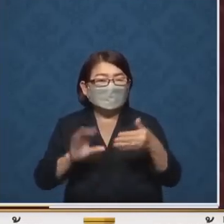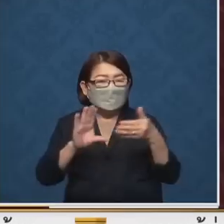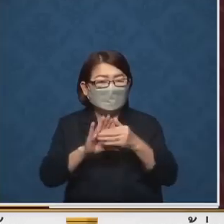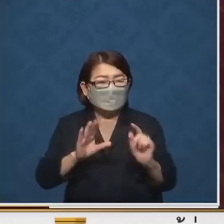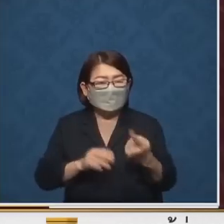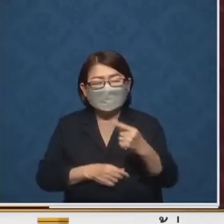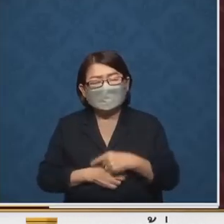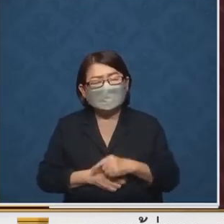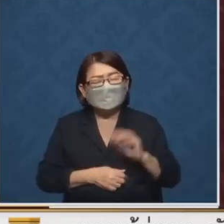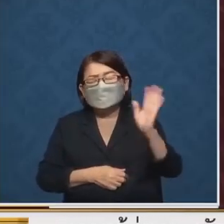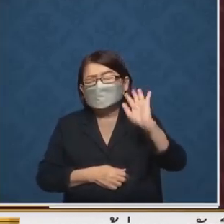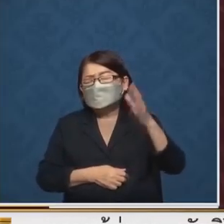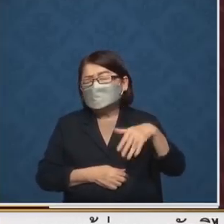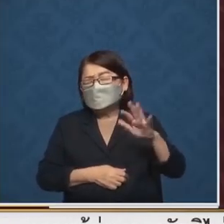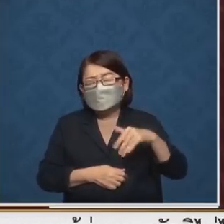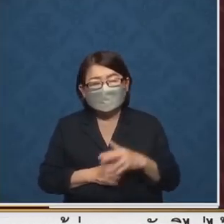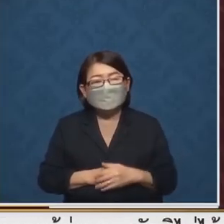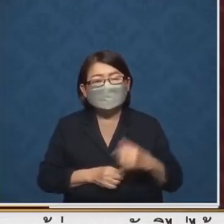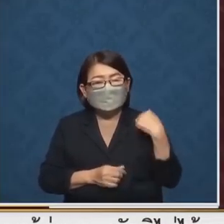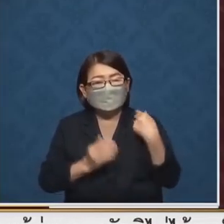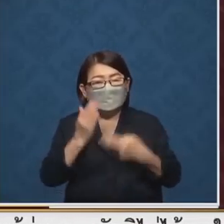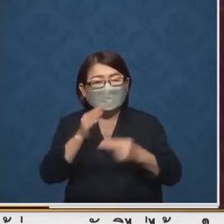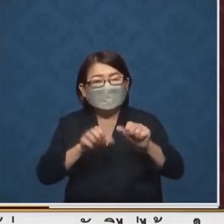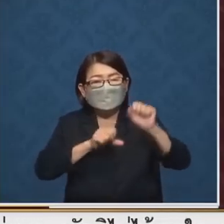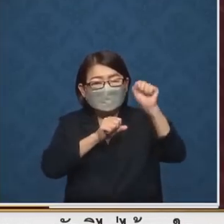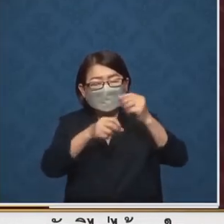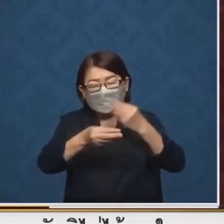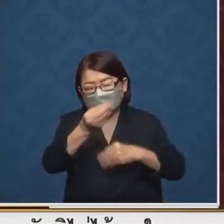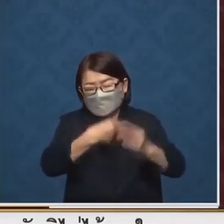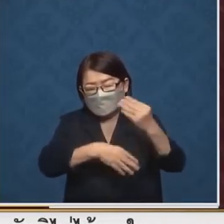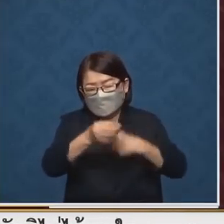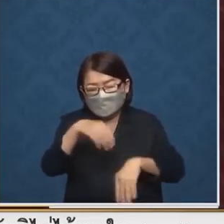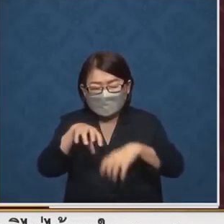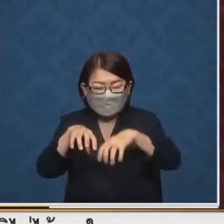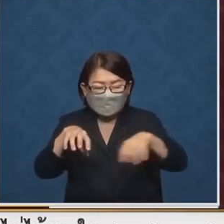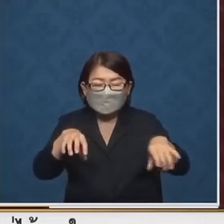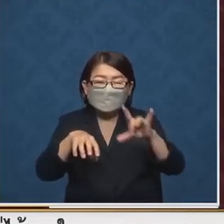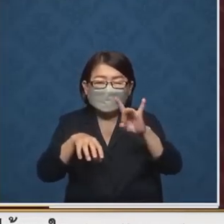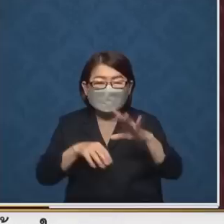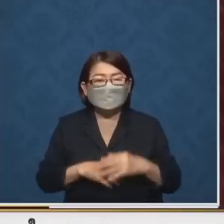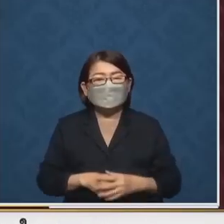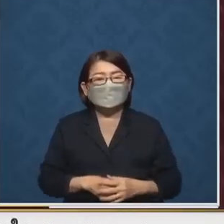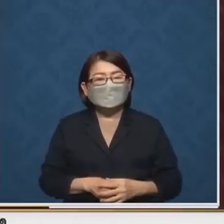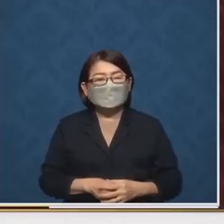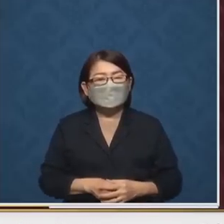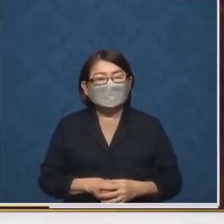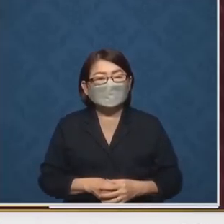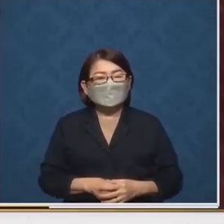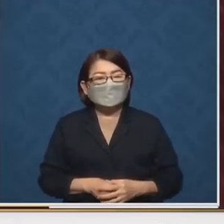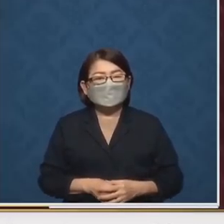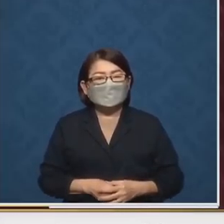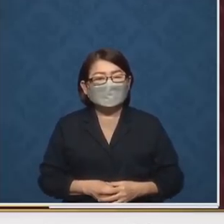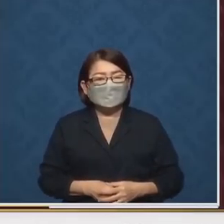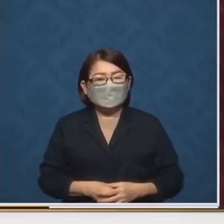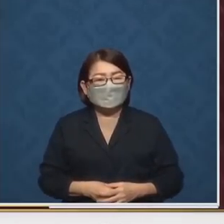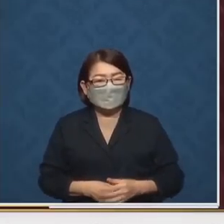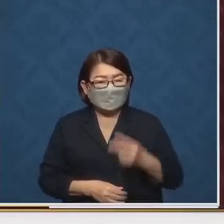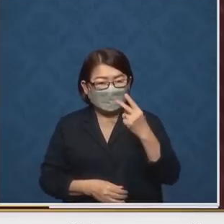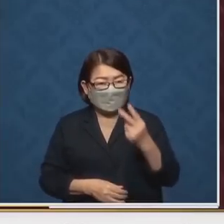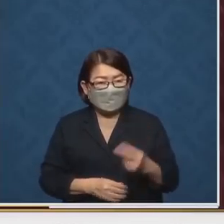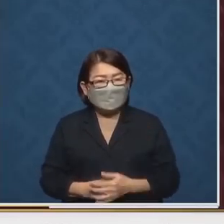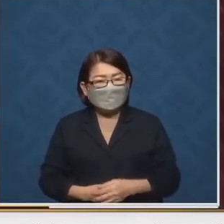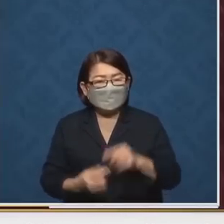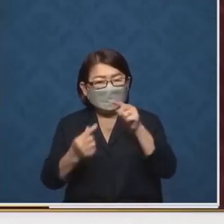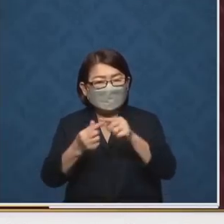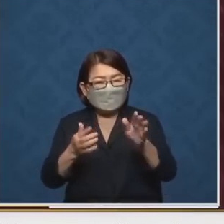ว ไม่ต้องใสายลอกปวดผัวโรงแรมประกาศขาย เป็น 100 โรงแม ขายกจการ ไปดแผนต่อไปครับตรงนี้เน้น